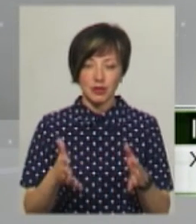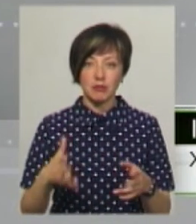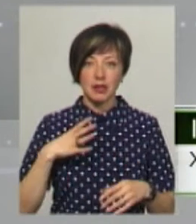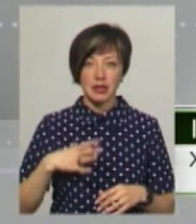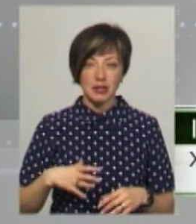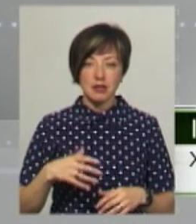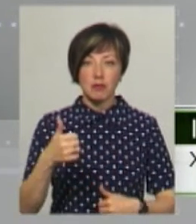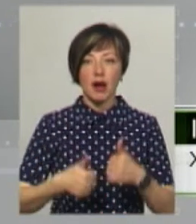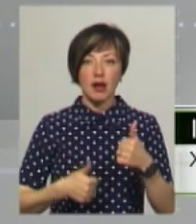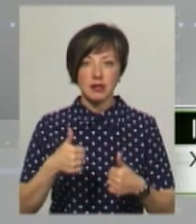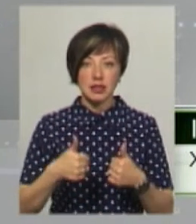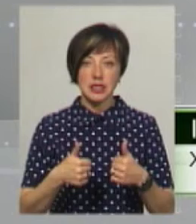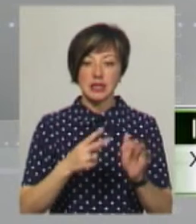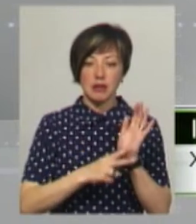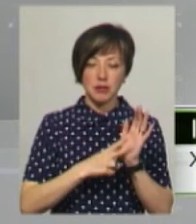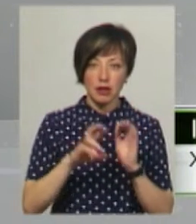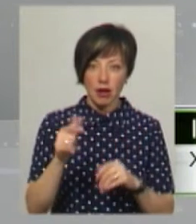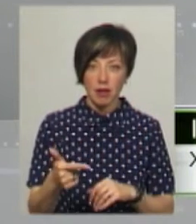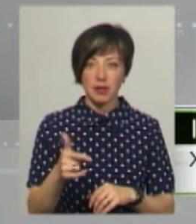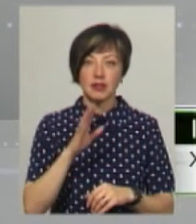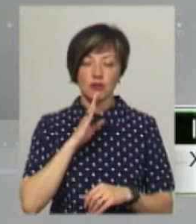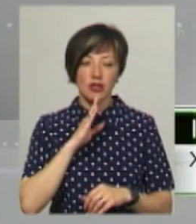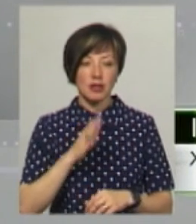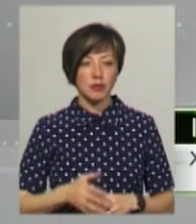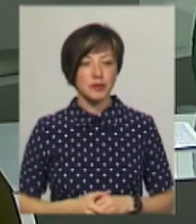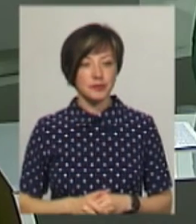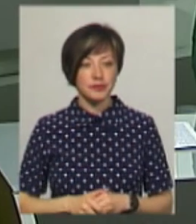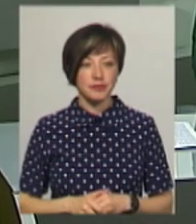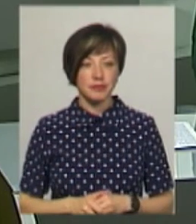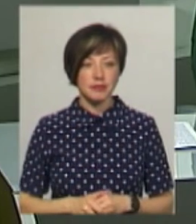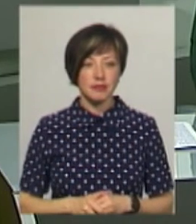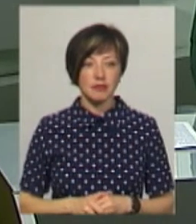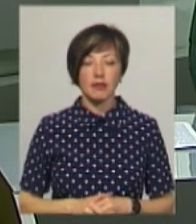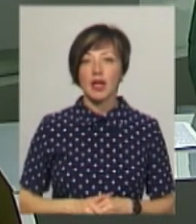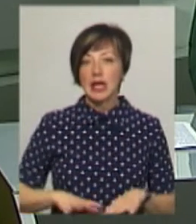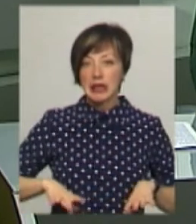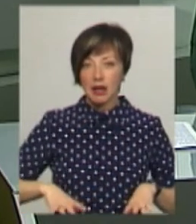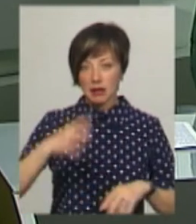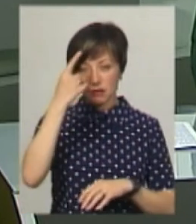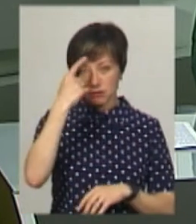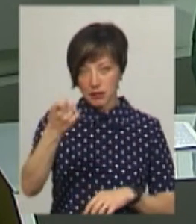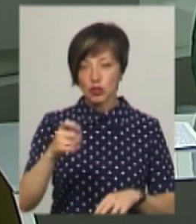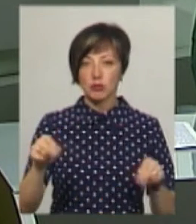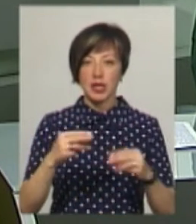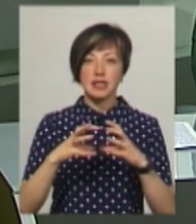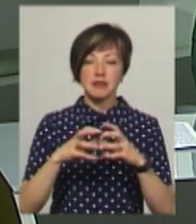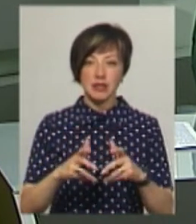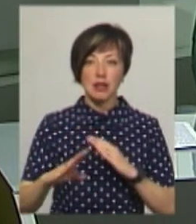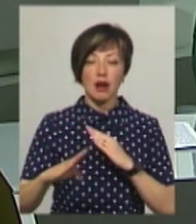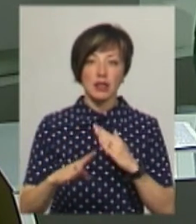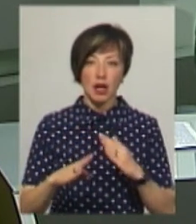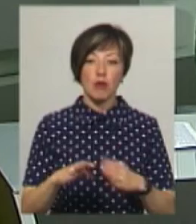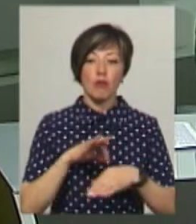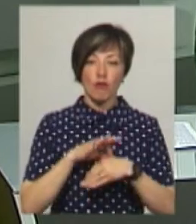прийдеться змагатися із 70-кілограмовими дівчатами. Іван Шимків нагадує, чемпіонат світу з кіокушінкай